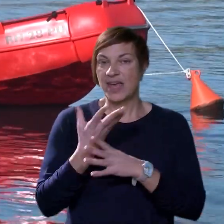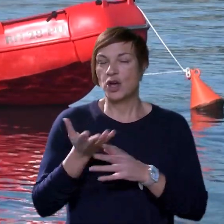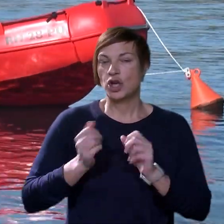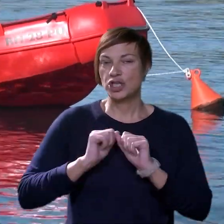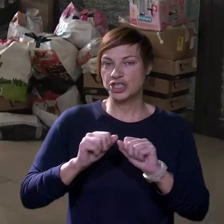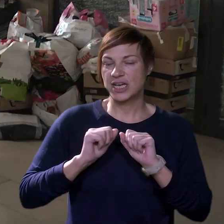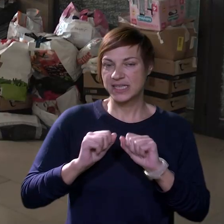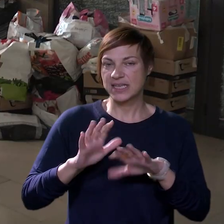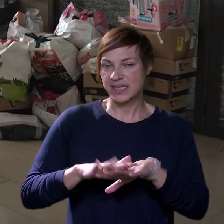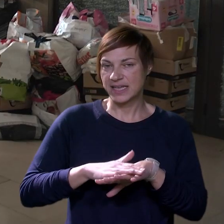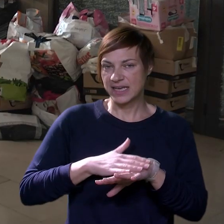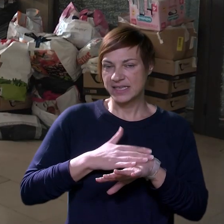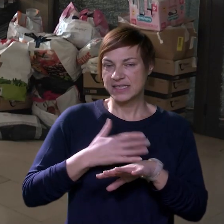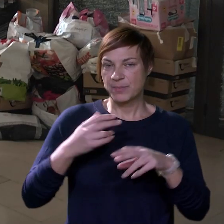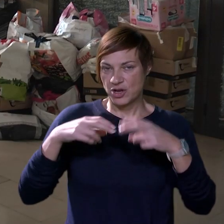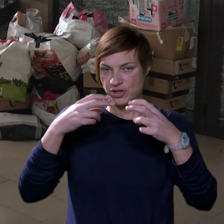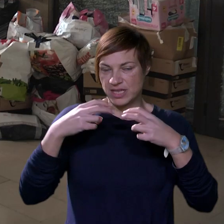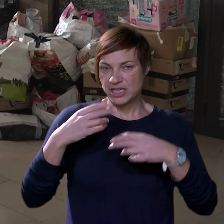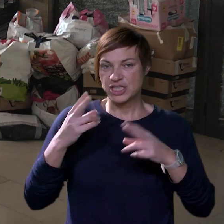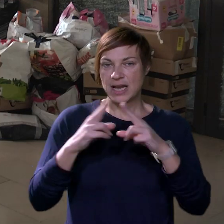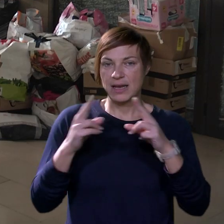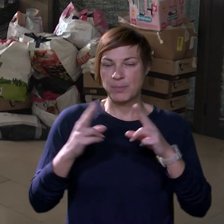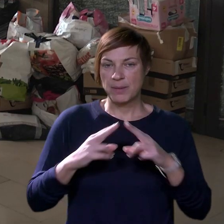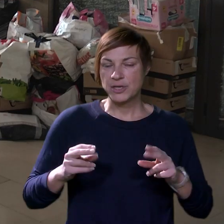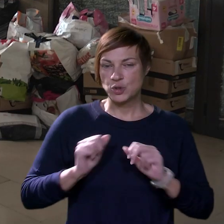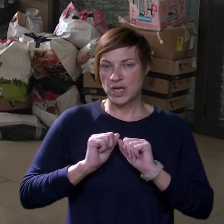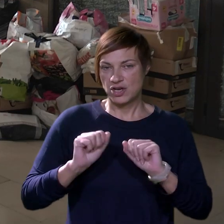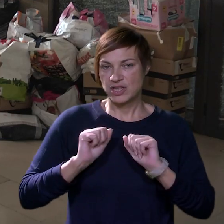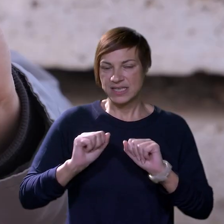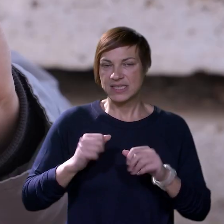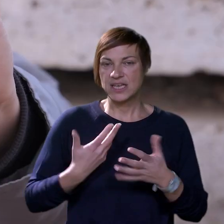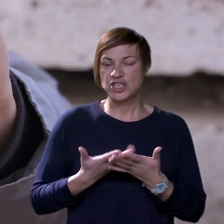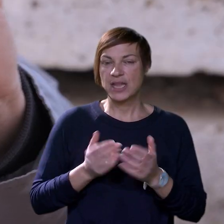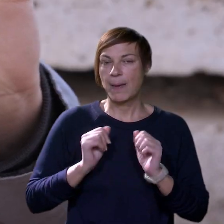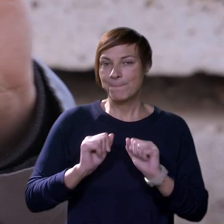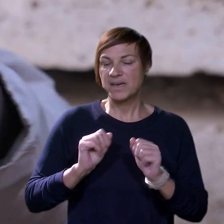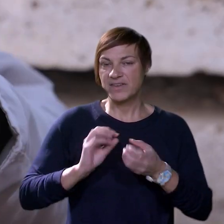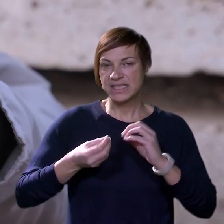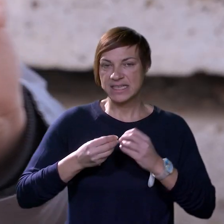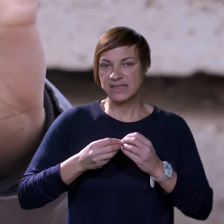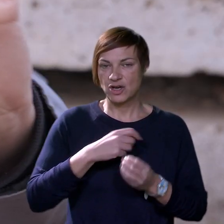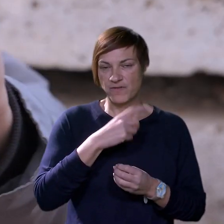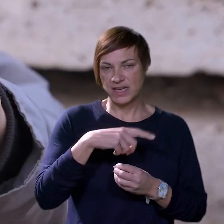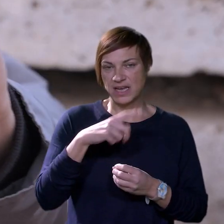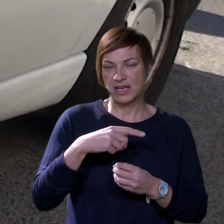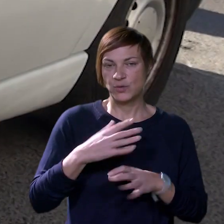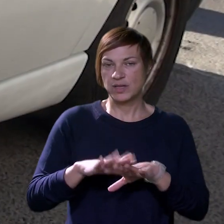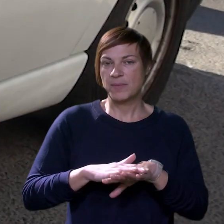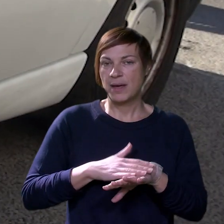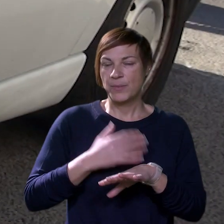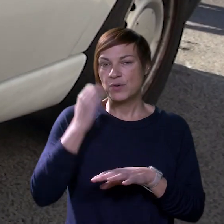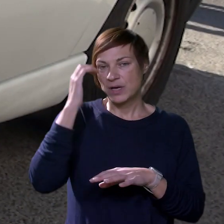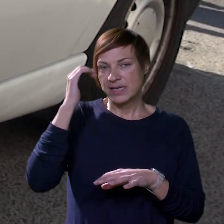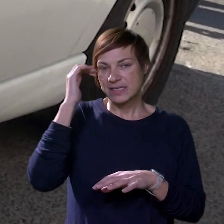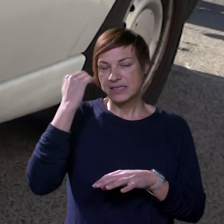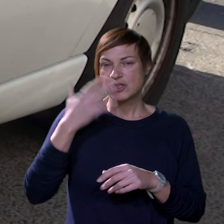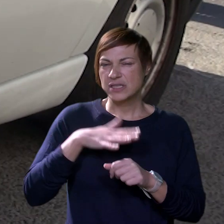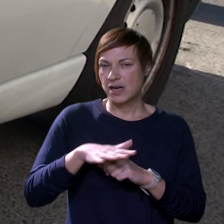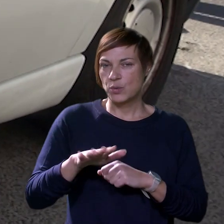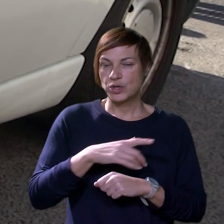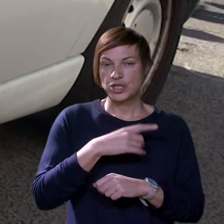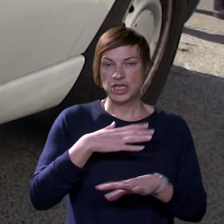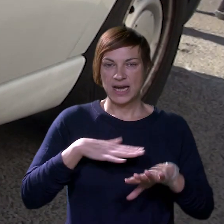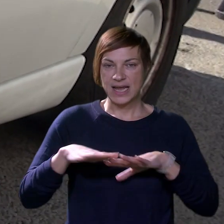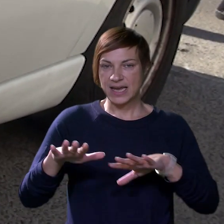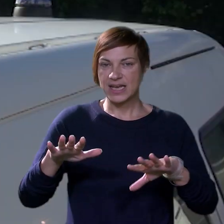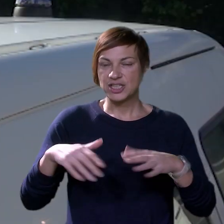ekološka zaštita, skrb o tražiteljima međunarodne zaštite, prevencija trgovanja ljudima, briga za socijalno